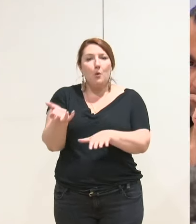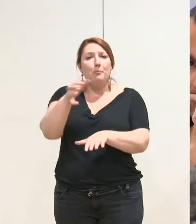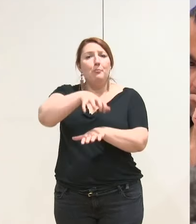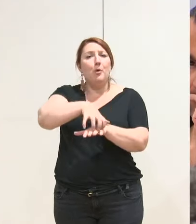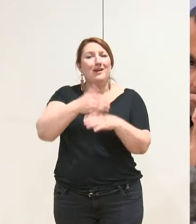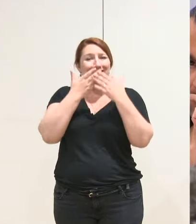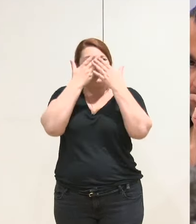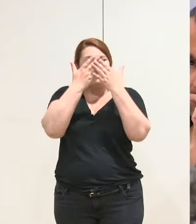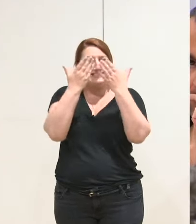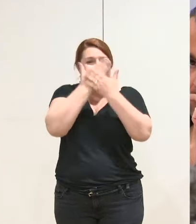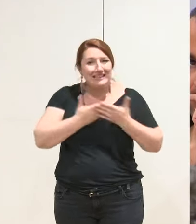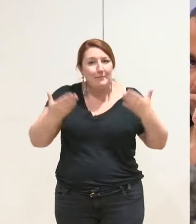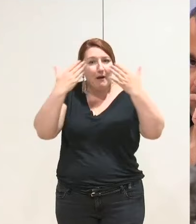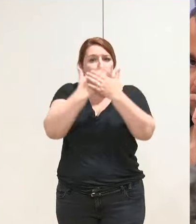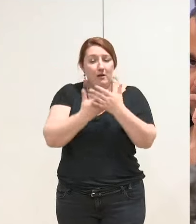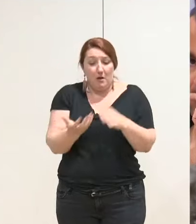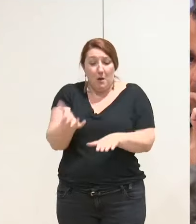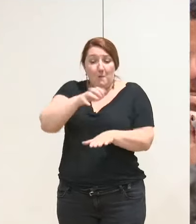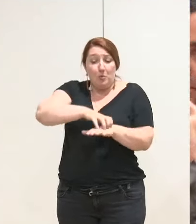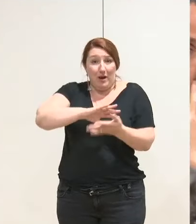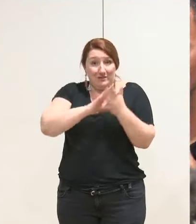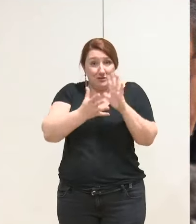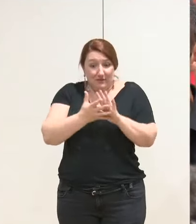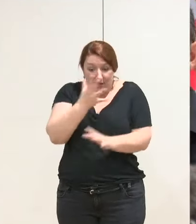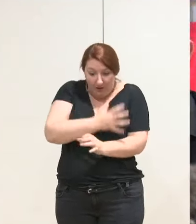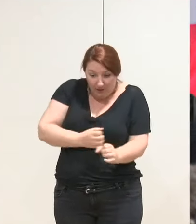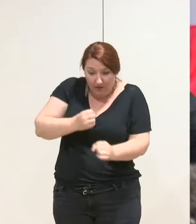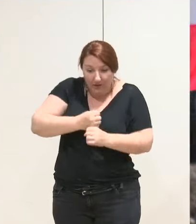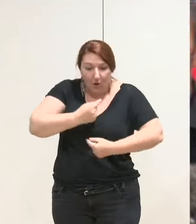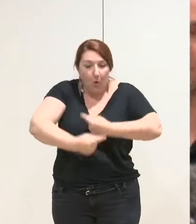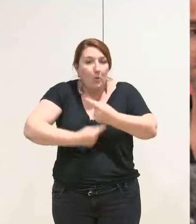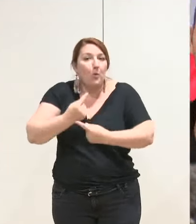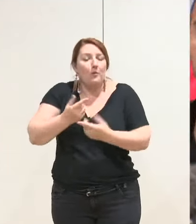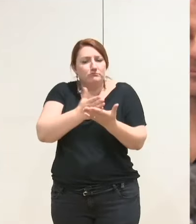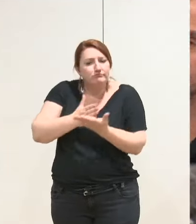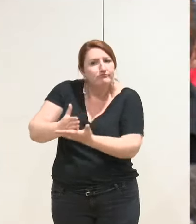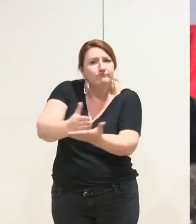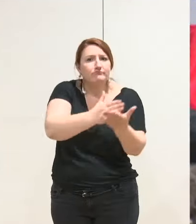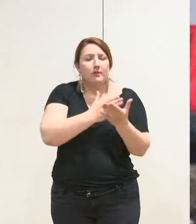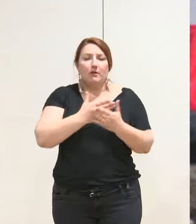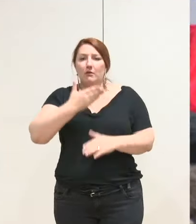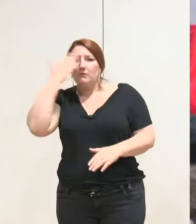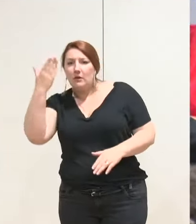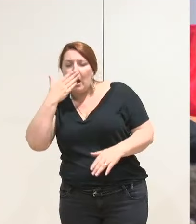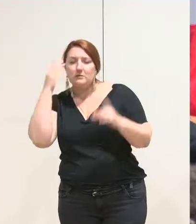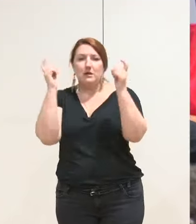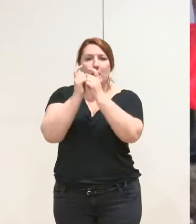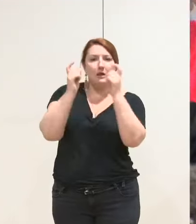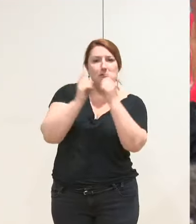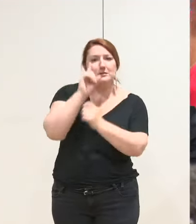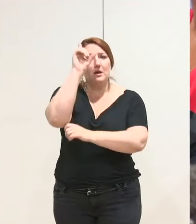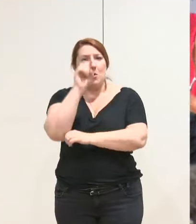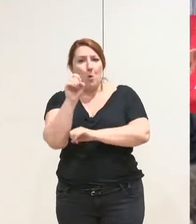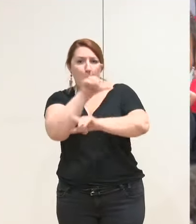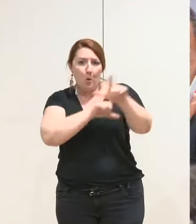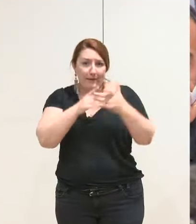pôle associatif est en train de se créer et il partage ensemble effectivement les pluides et les loyers donc c'est une convention globale